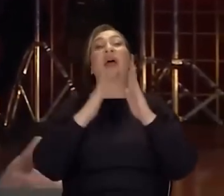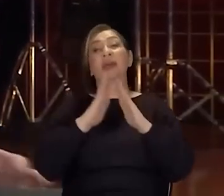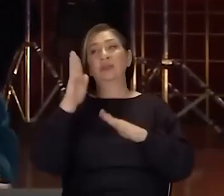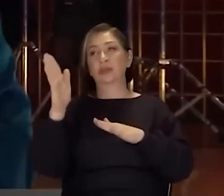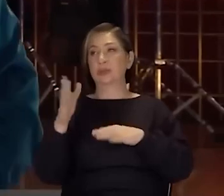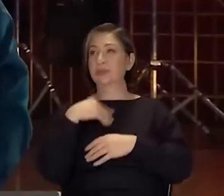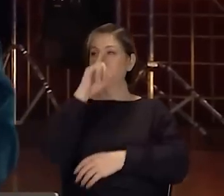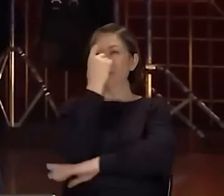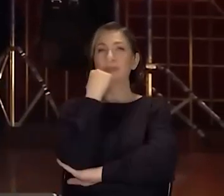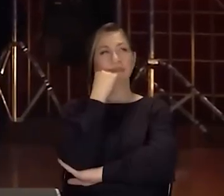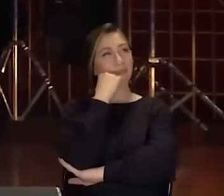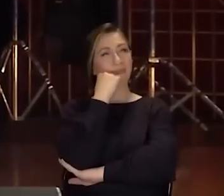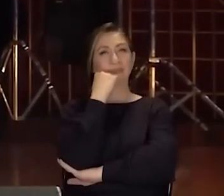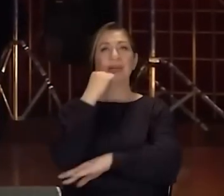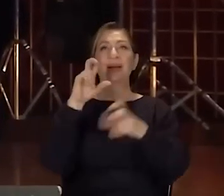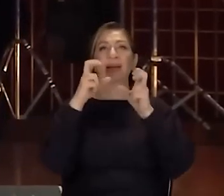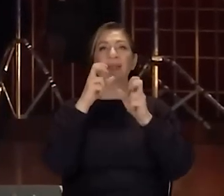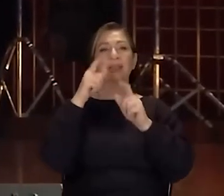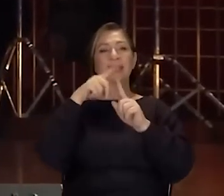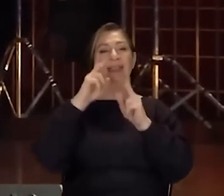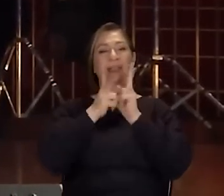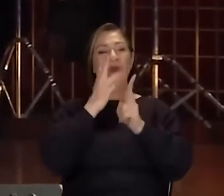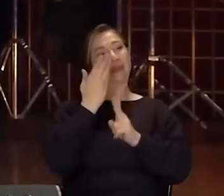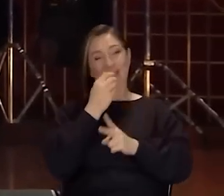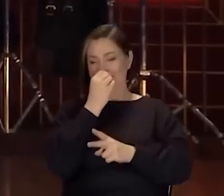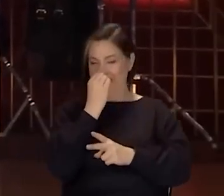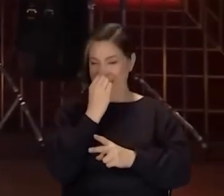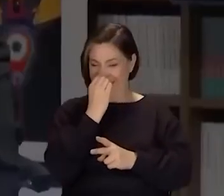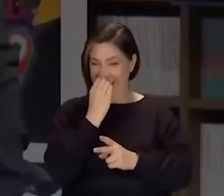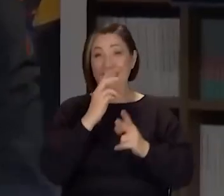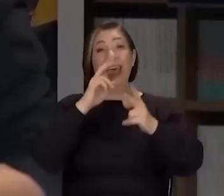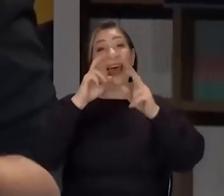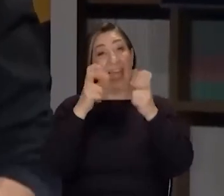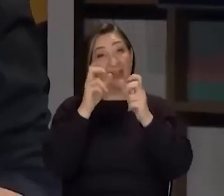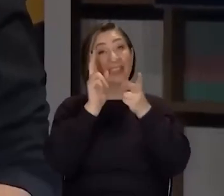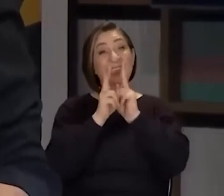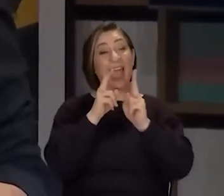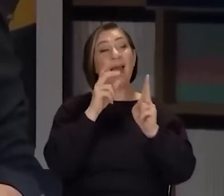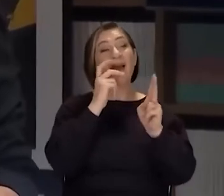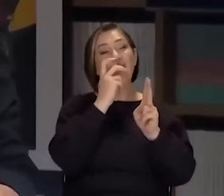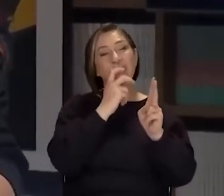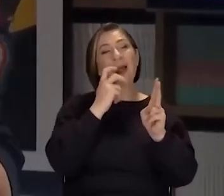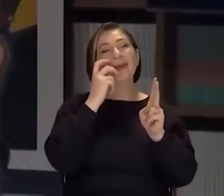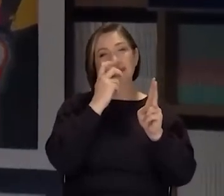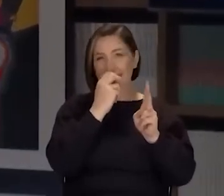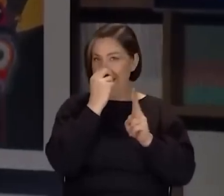Eve gideceğim tek başıma oturup. Radyo tiyatrosu. Radyo tiyatrosu. Radyo tiyatrosu. Efekt kompas